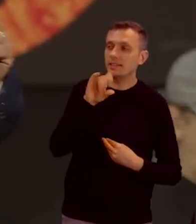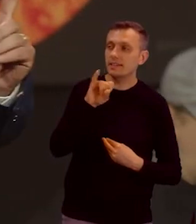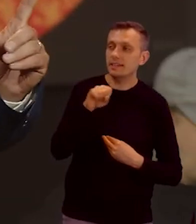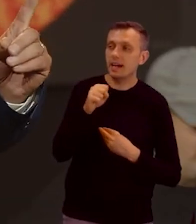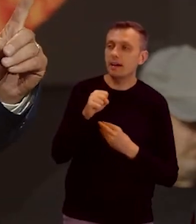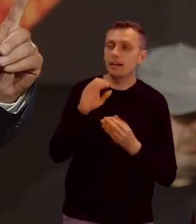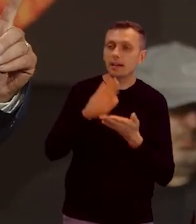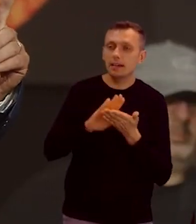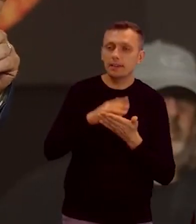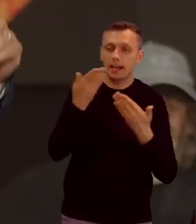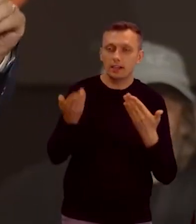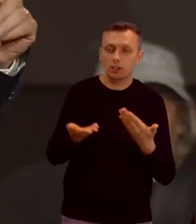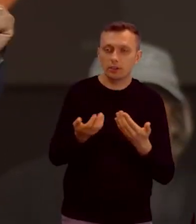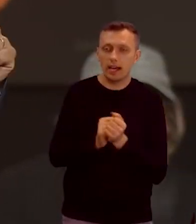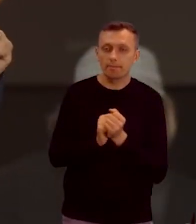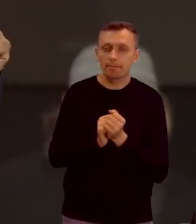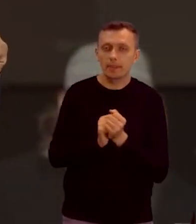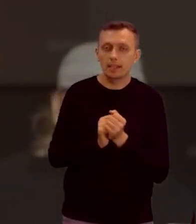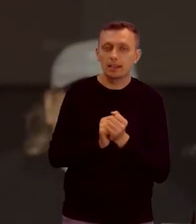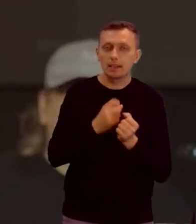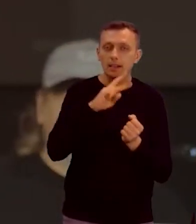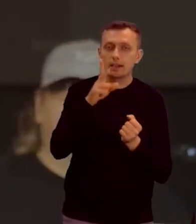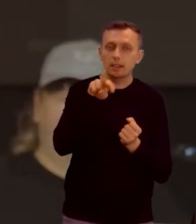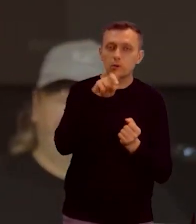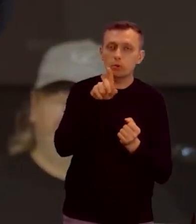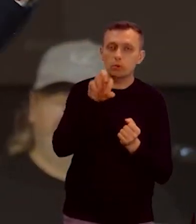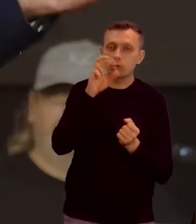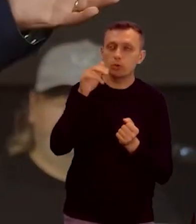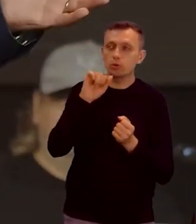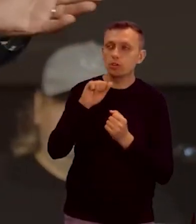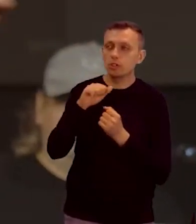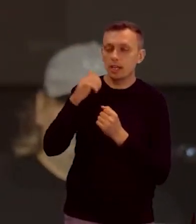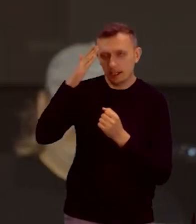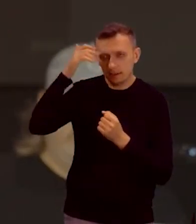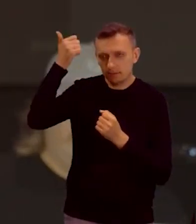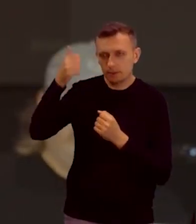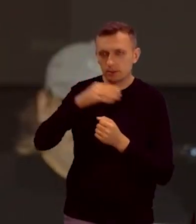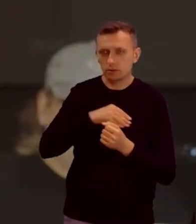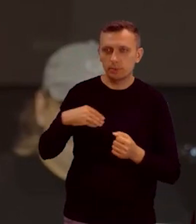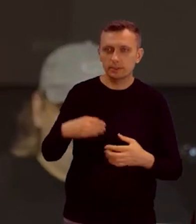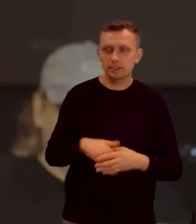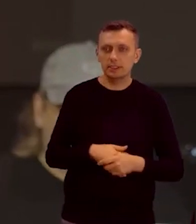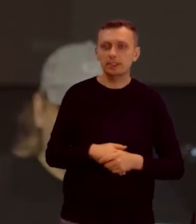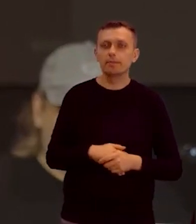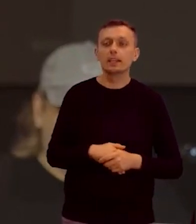niezwykłe wyróżnienie, które już samo sprawia, że głos dzieci będzie bardziej słyszalny, a Bóg tego chce.